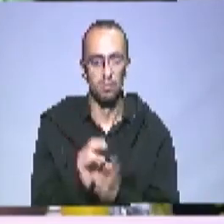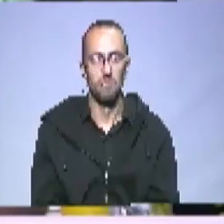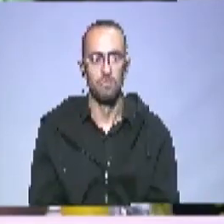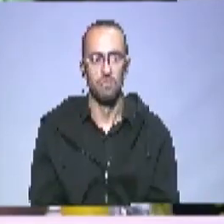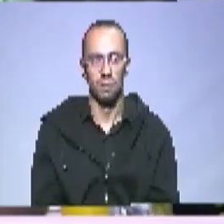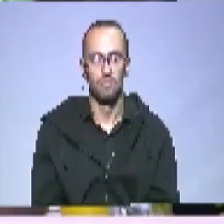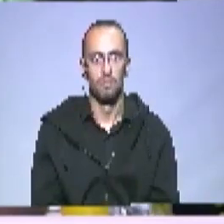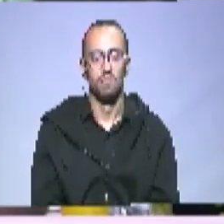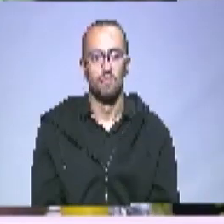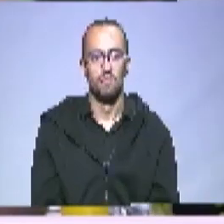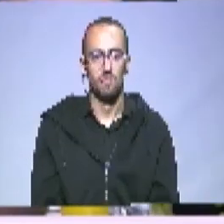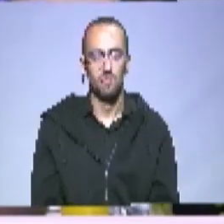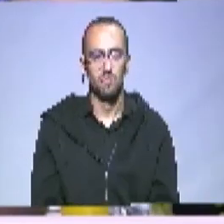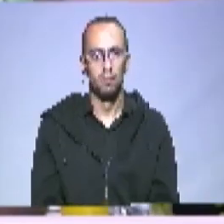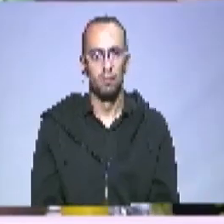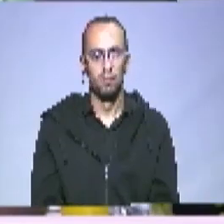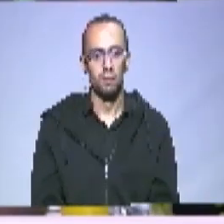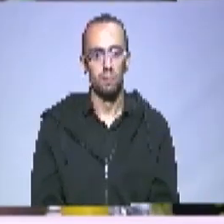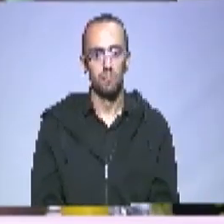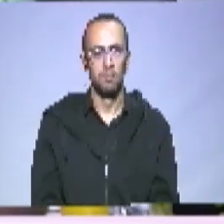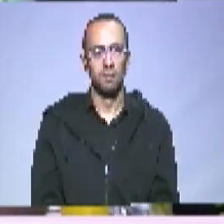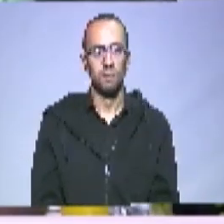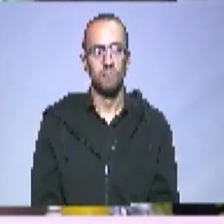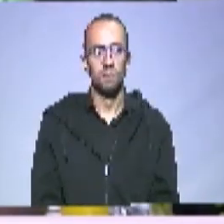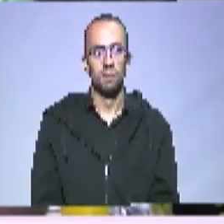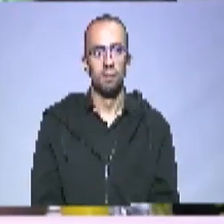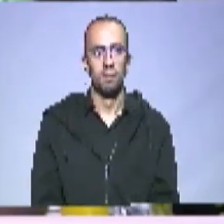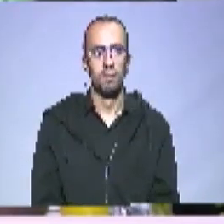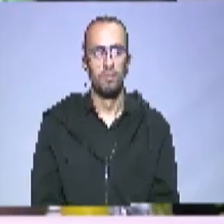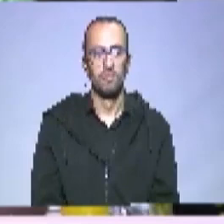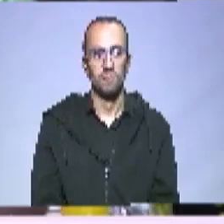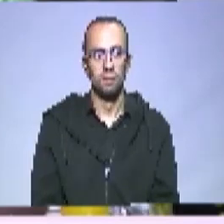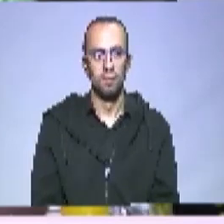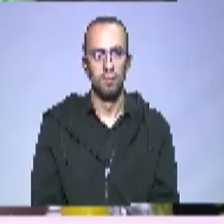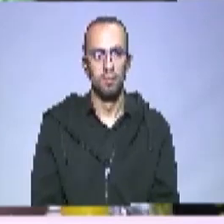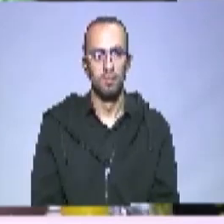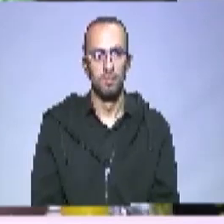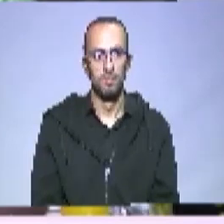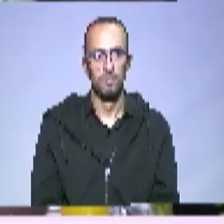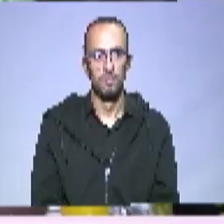الكيس بتاع الملوخية. بص يا دكتورة بقى،